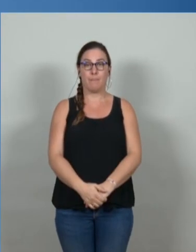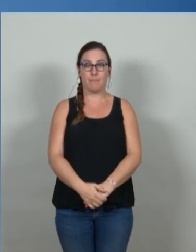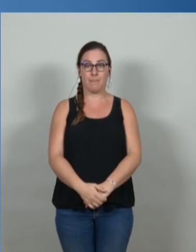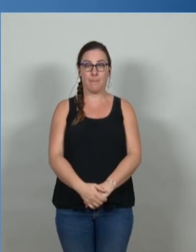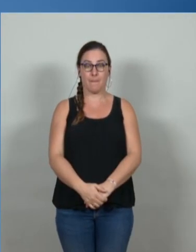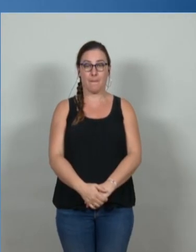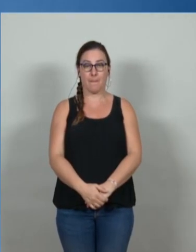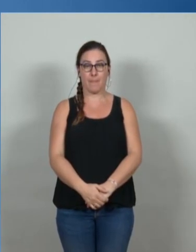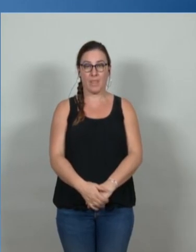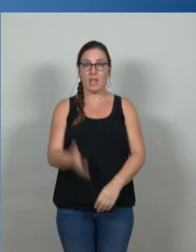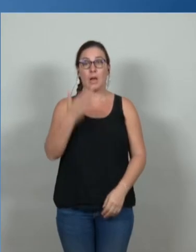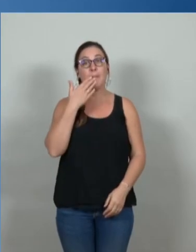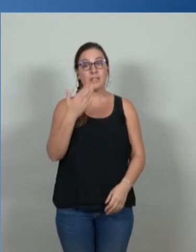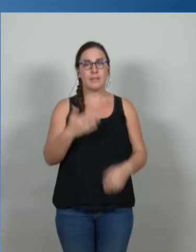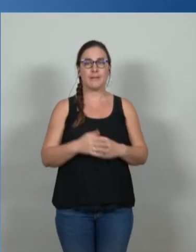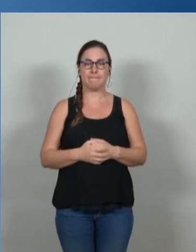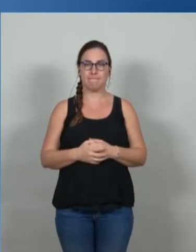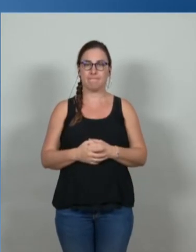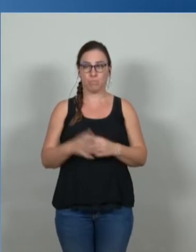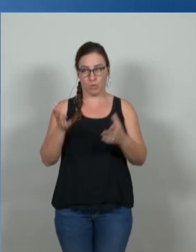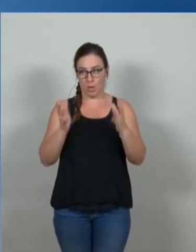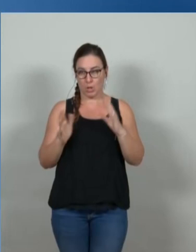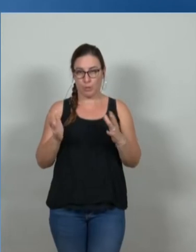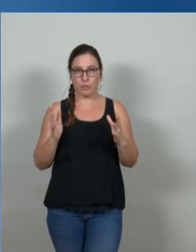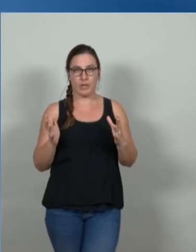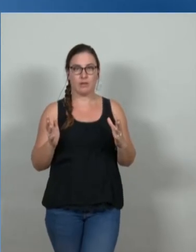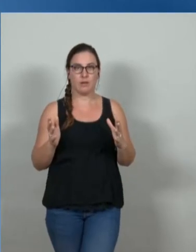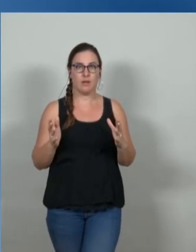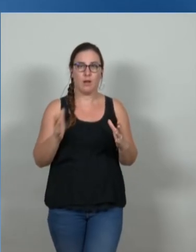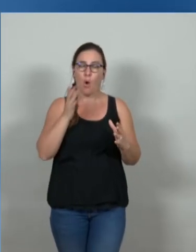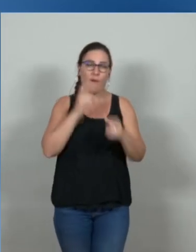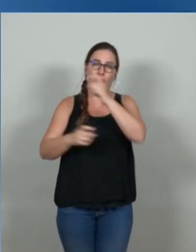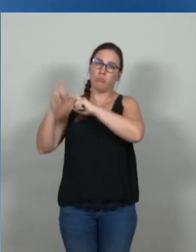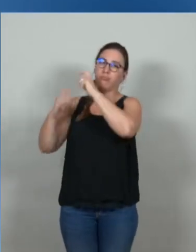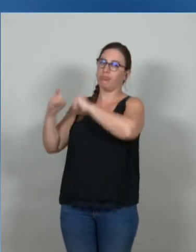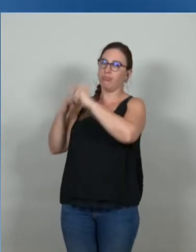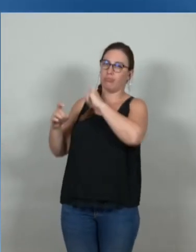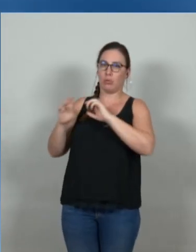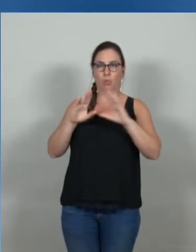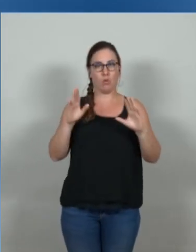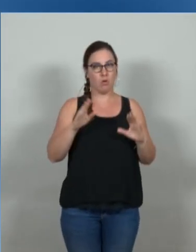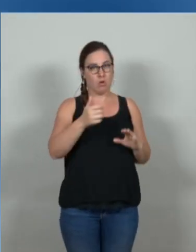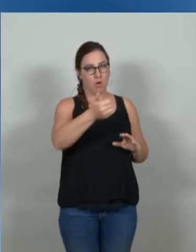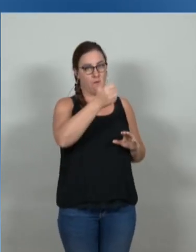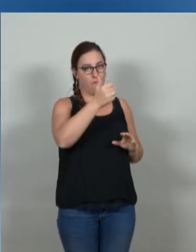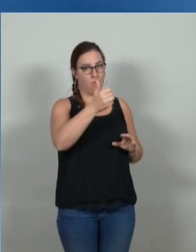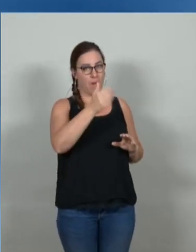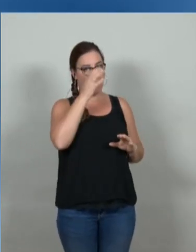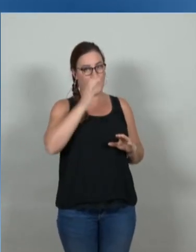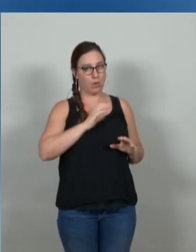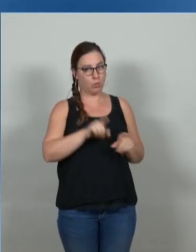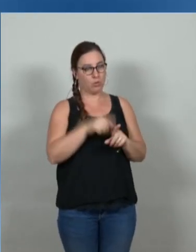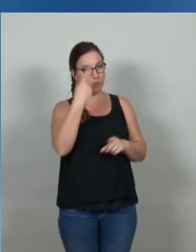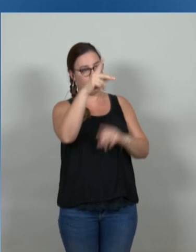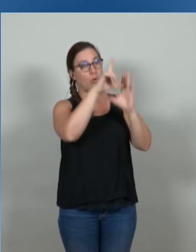merci il faut quand même rappeler peut-être on peut pas réinventer l'histoire totalement comme ça que vous nous avez auditionné dans le cadre de votre